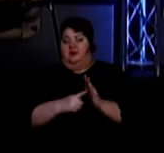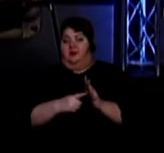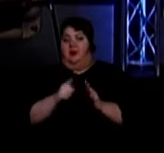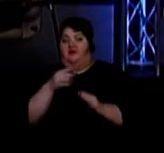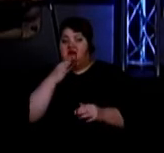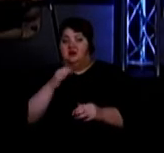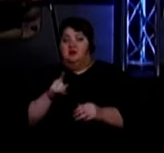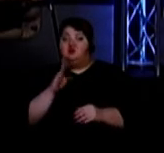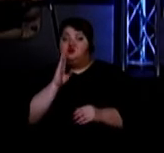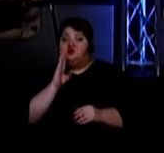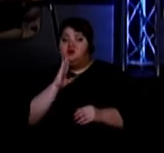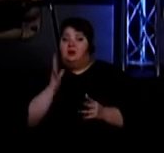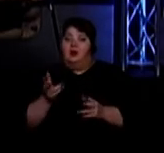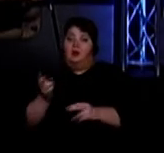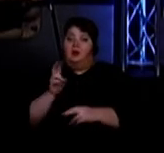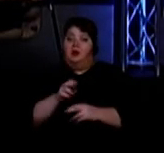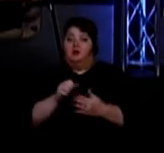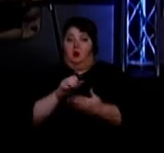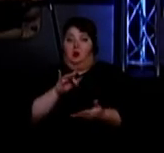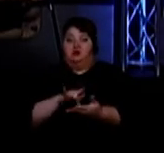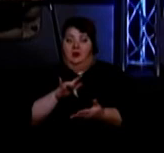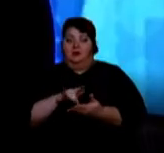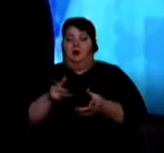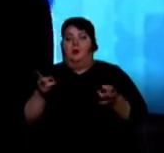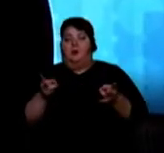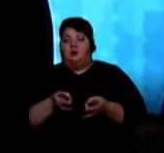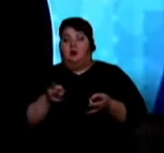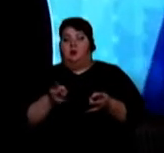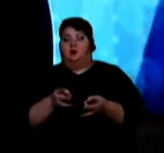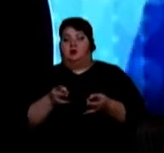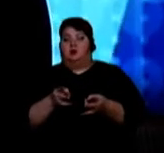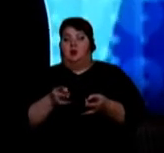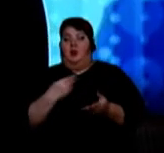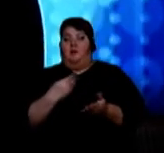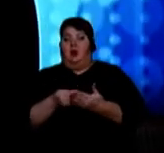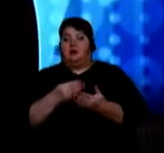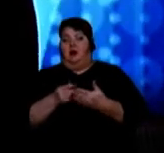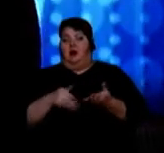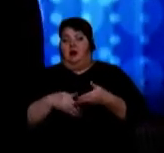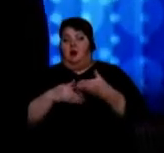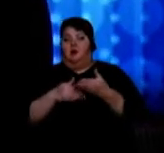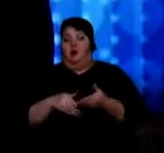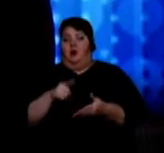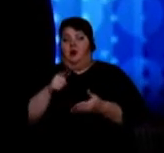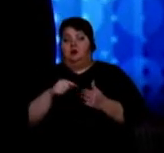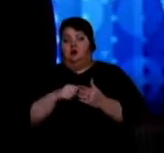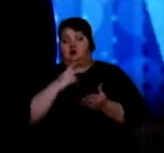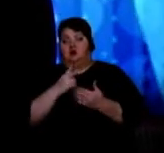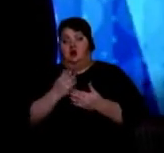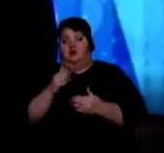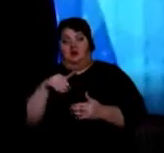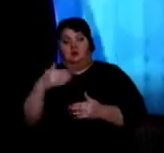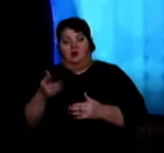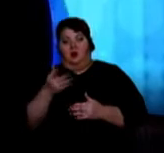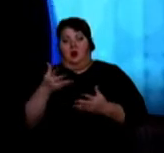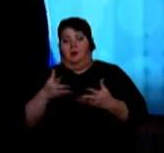сказали, що жінки, які приходять до центру, потребують матеріальної допомоги з їхньої точки зору, а з вашої точки зору